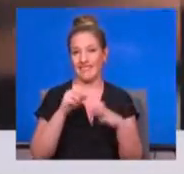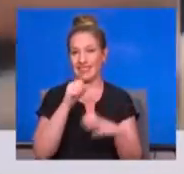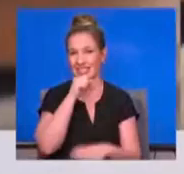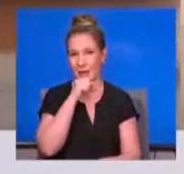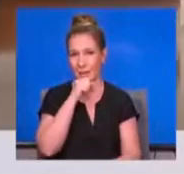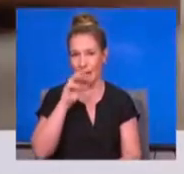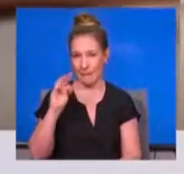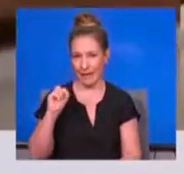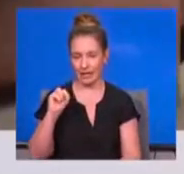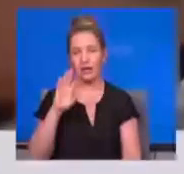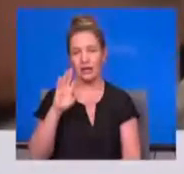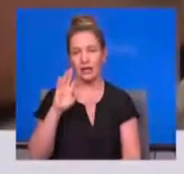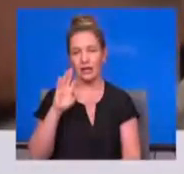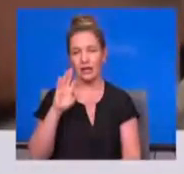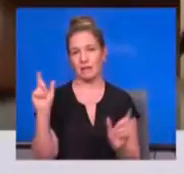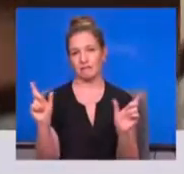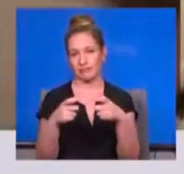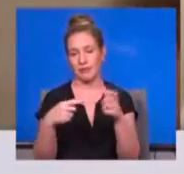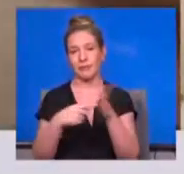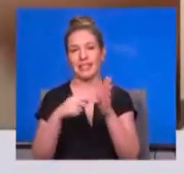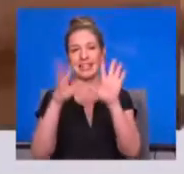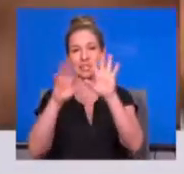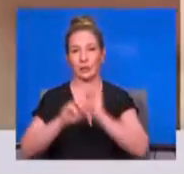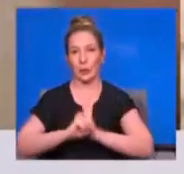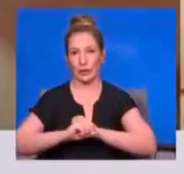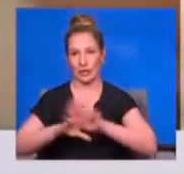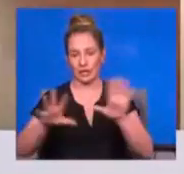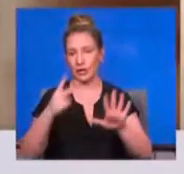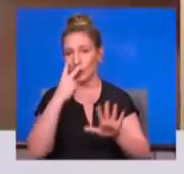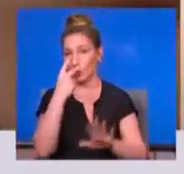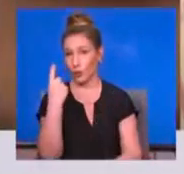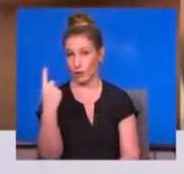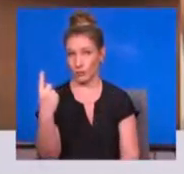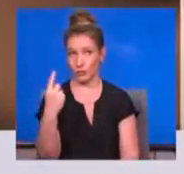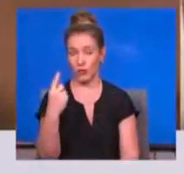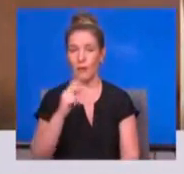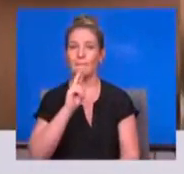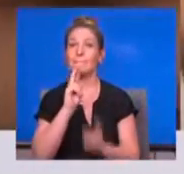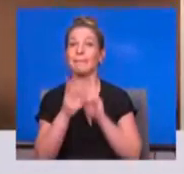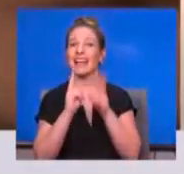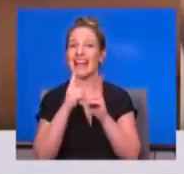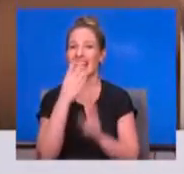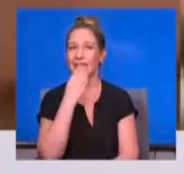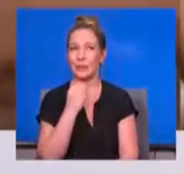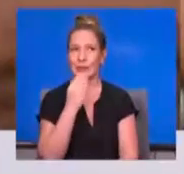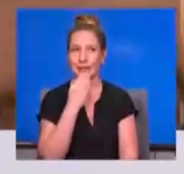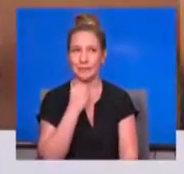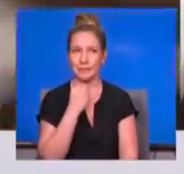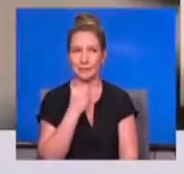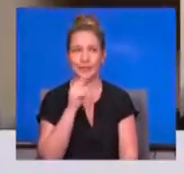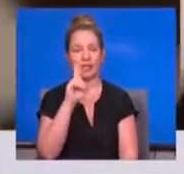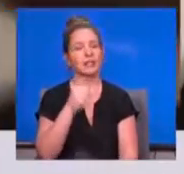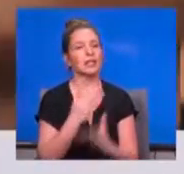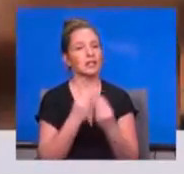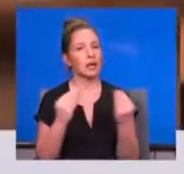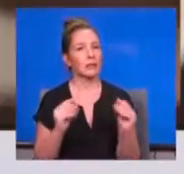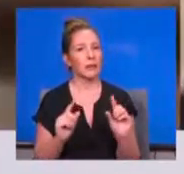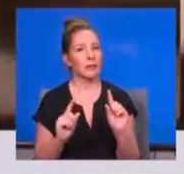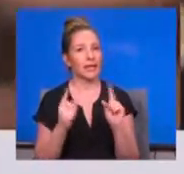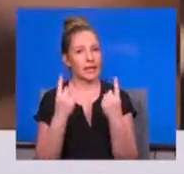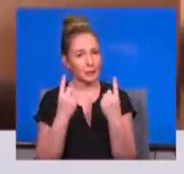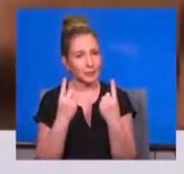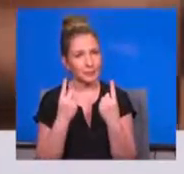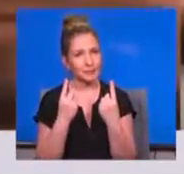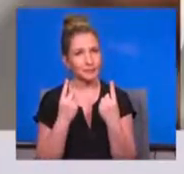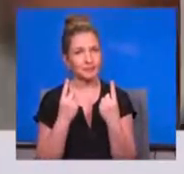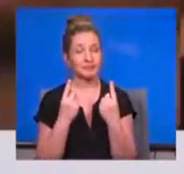סרטון שהופץ, ששם הוא נראה מקלל יהודים. ויש מקרים רבים שכדאי לדבר